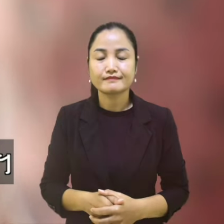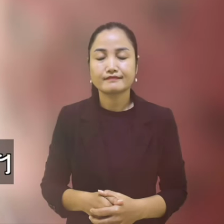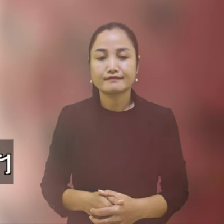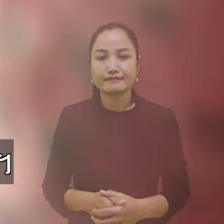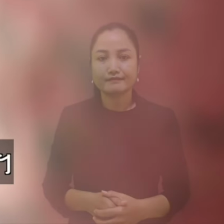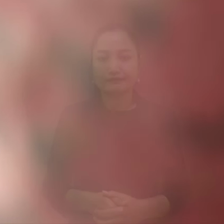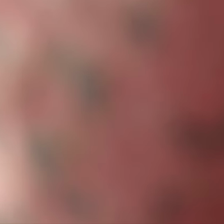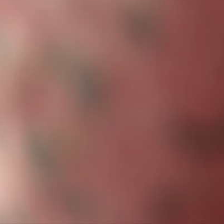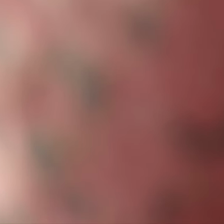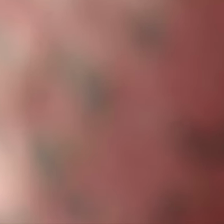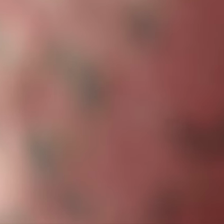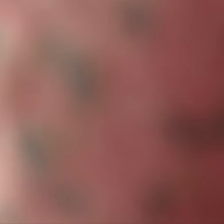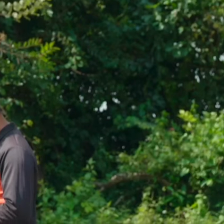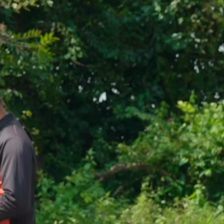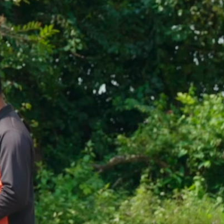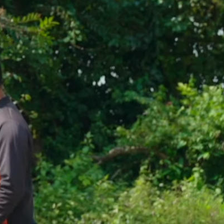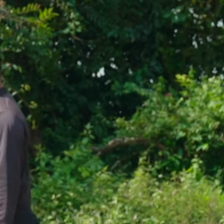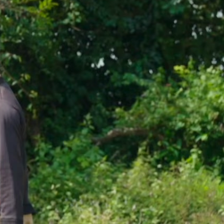bị phiếp gầy gò.